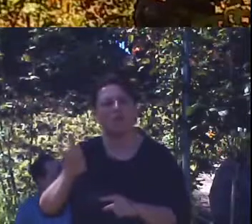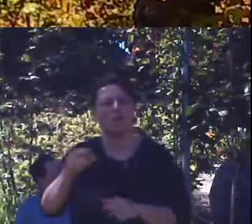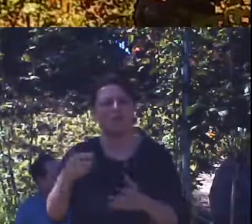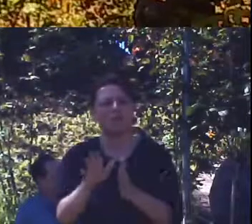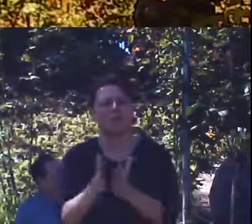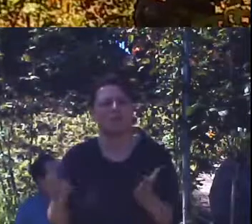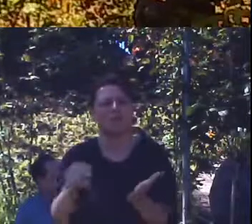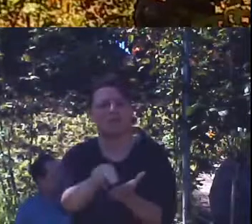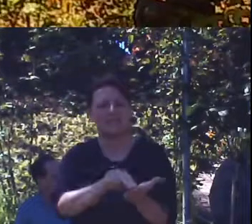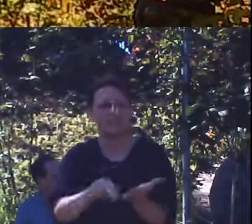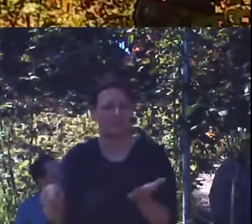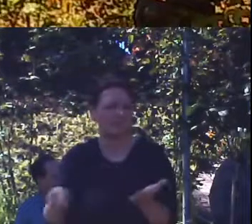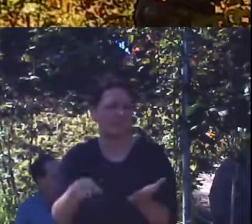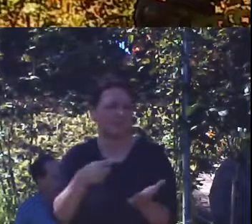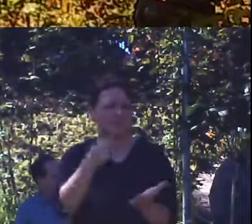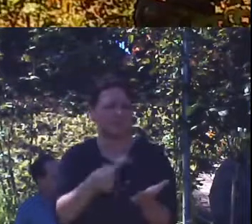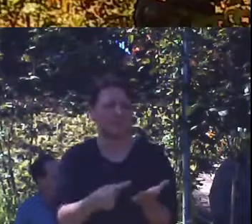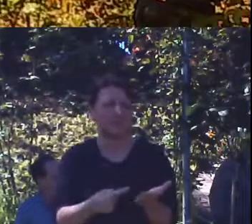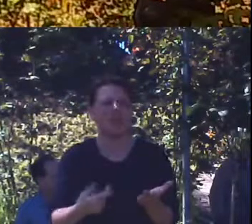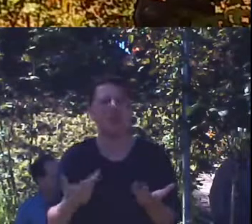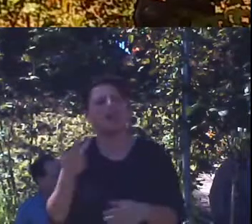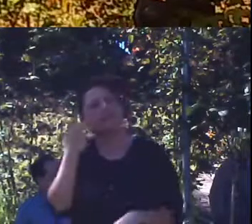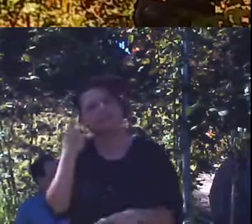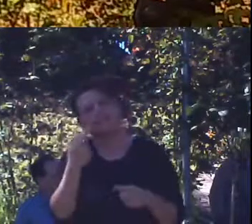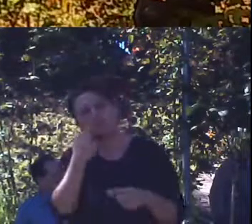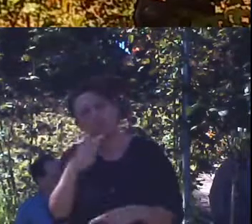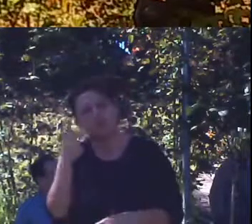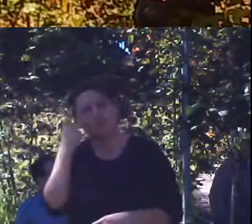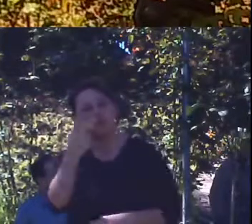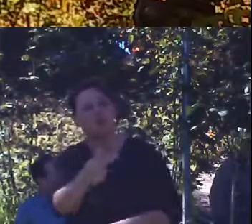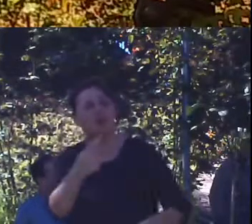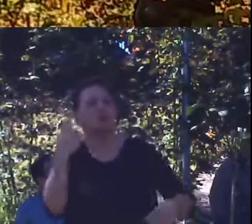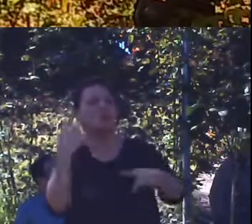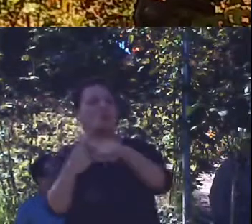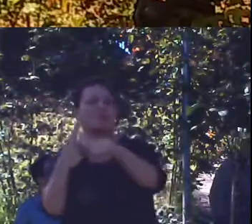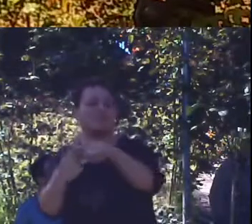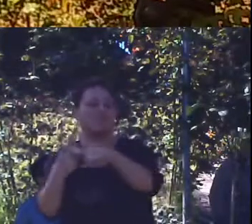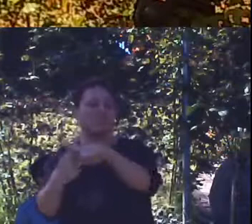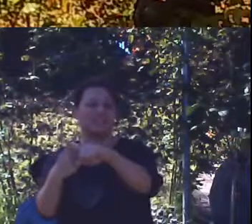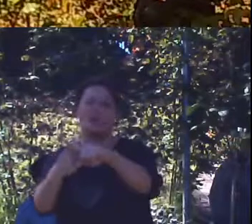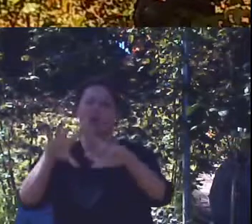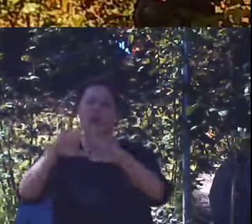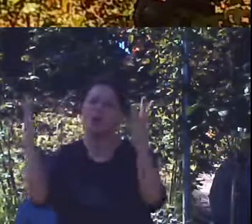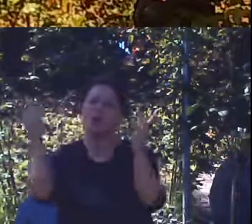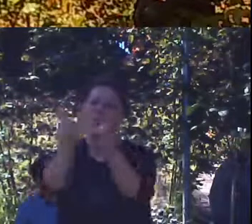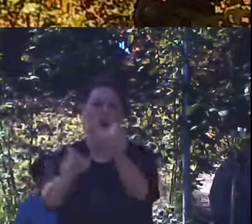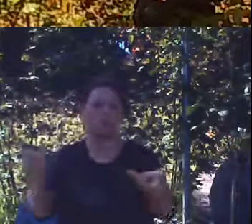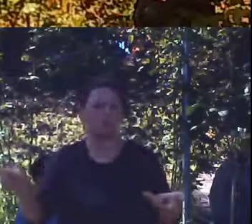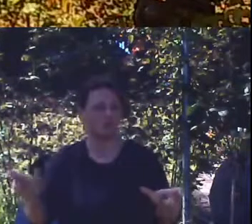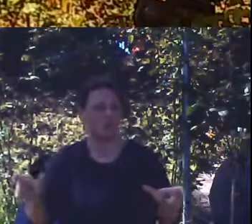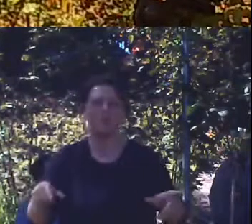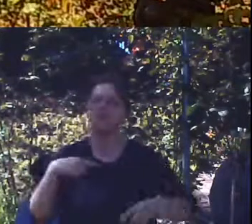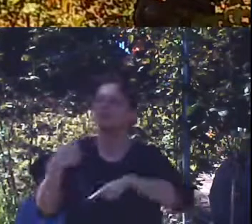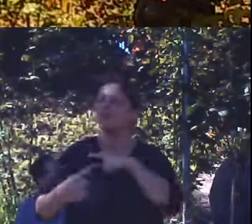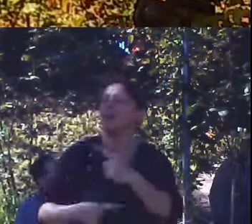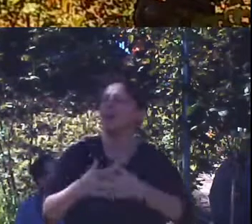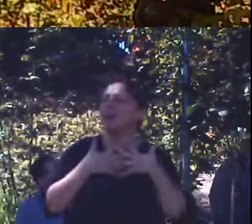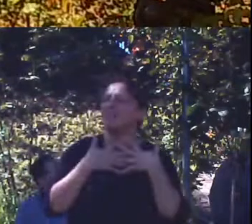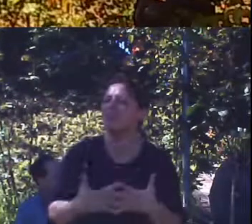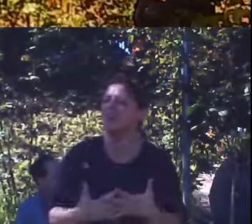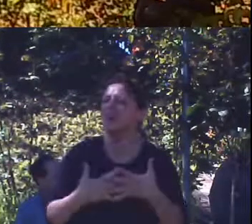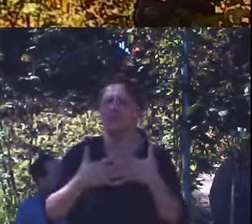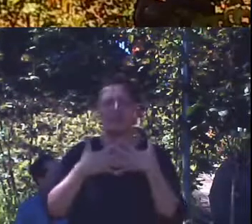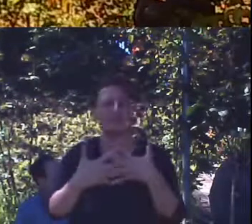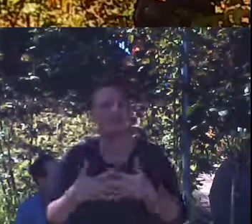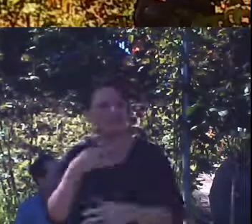avere questo sguardo simpatico su questo mondo per continuare a volergli bene ad